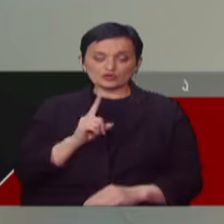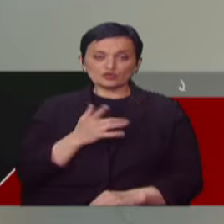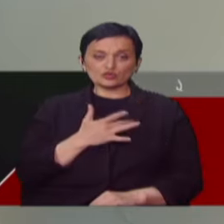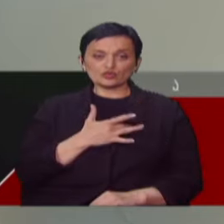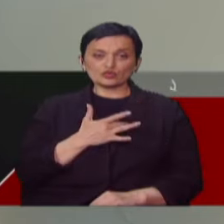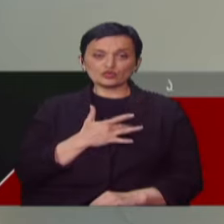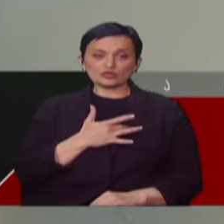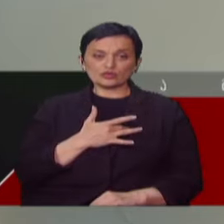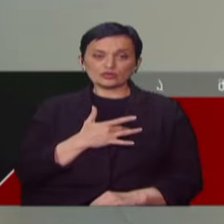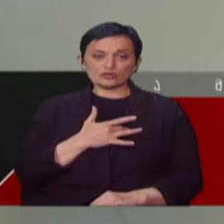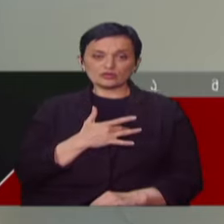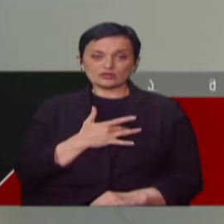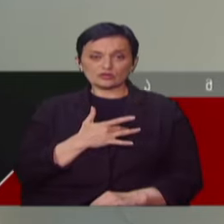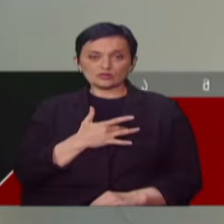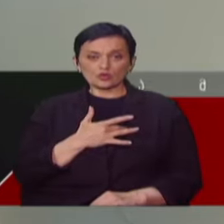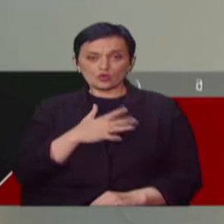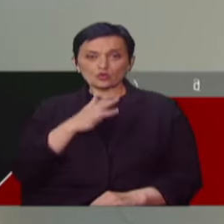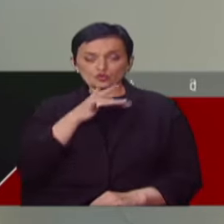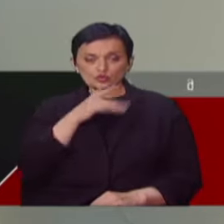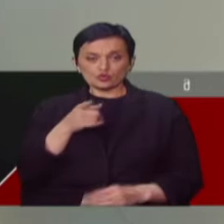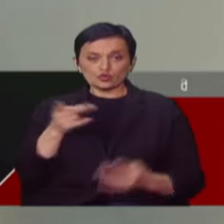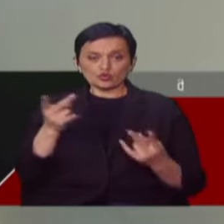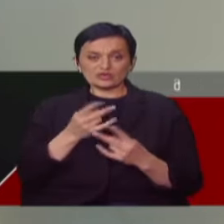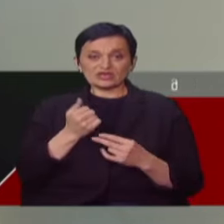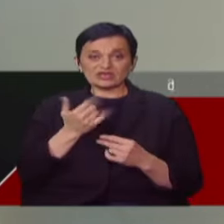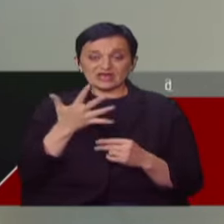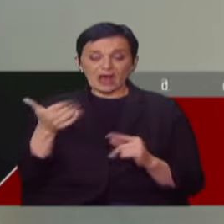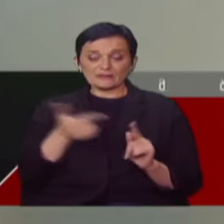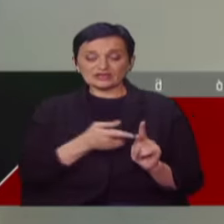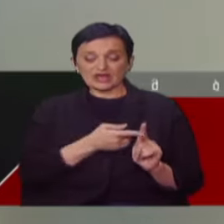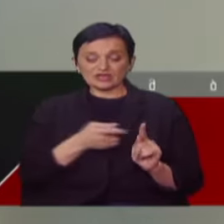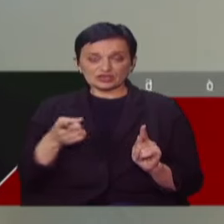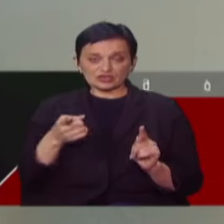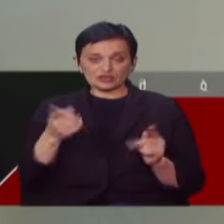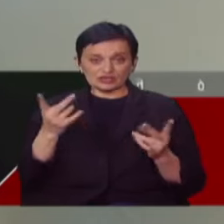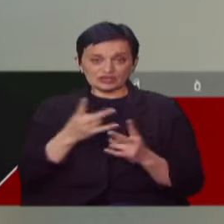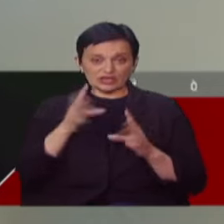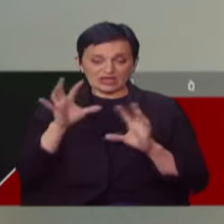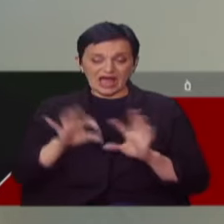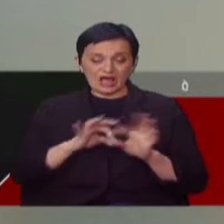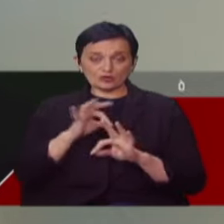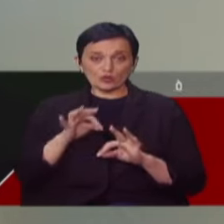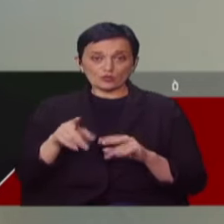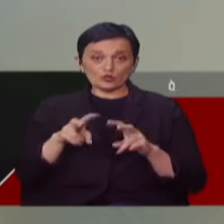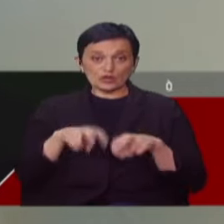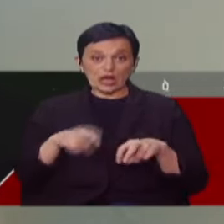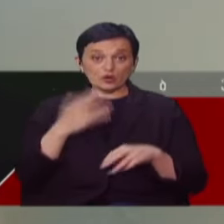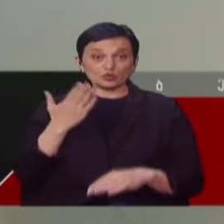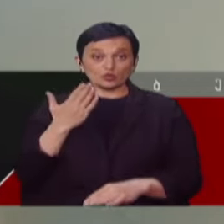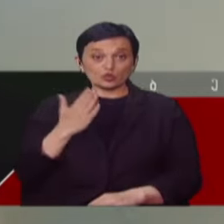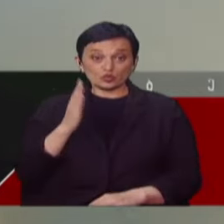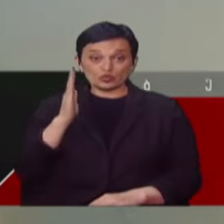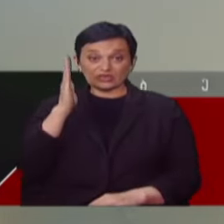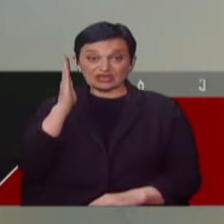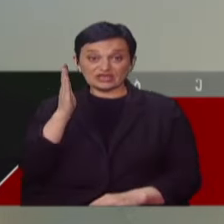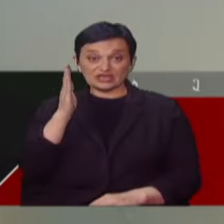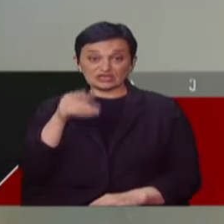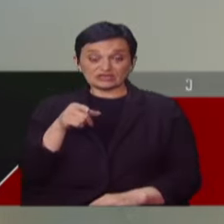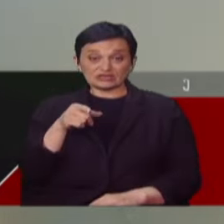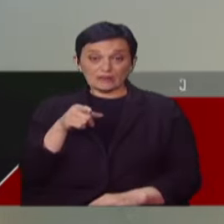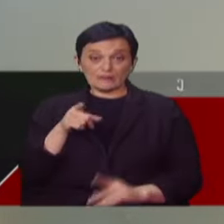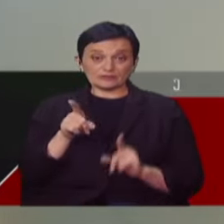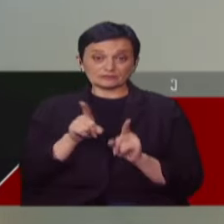რომ საკმაოდ დრო დაჭირდება, რამოდენიმე კვირა დაჭირდება ამ კანონპროექტის განხილვას. მანამდე თუ იქნება, ასე ვთქვათ,